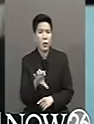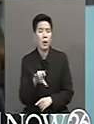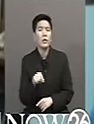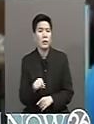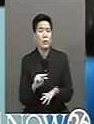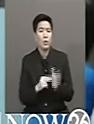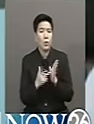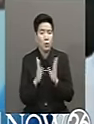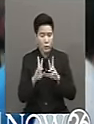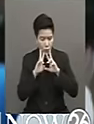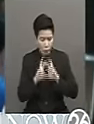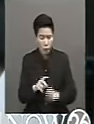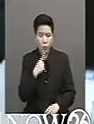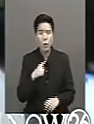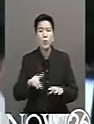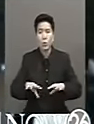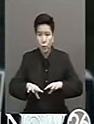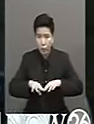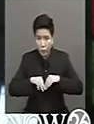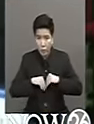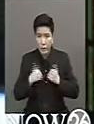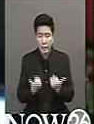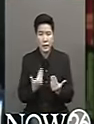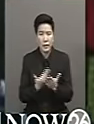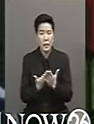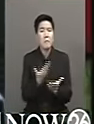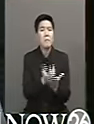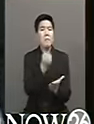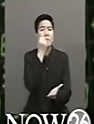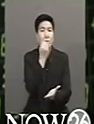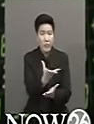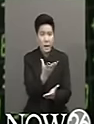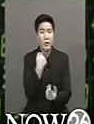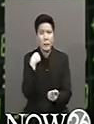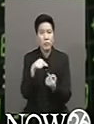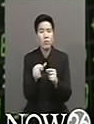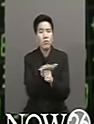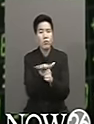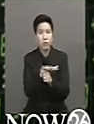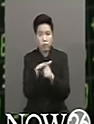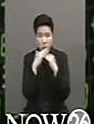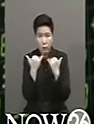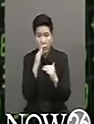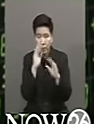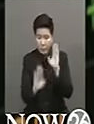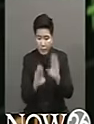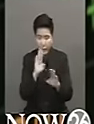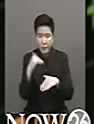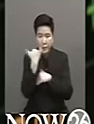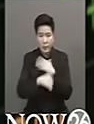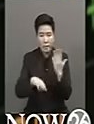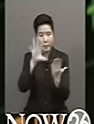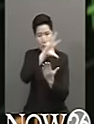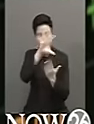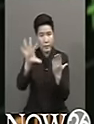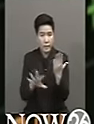จุดนักวิเคราะห์หลายคนยอมรับว่าราคาค่อนข้างแพงหรืออยู่ในระดับกลางๆหากเทียบกับประเทศใน